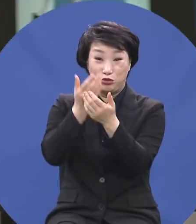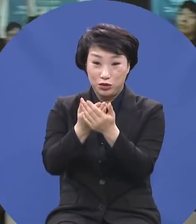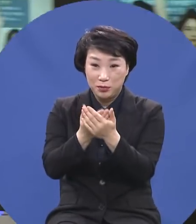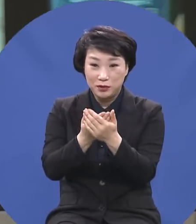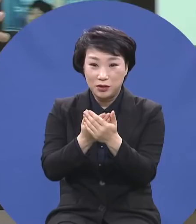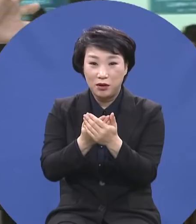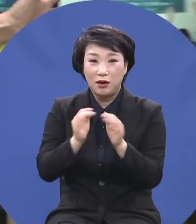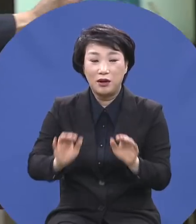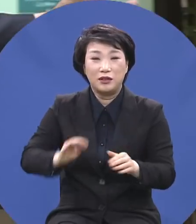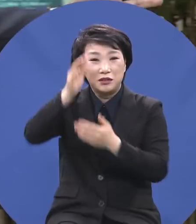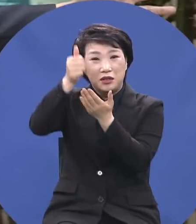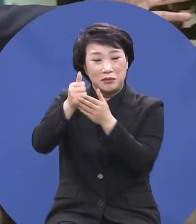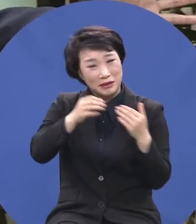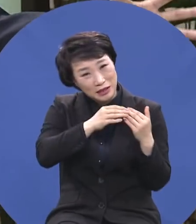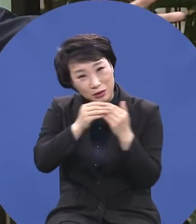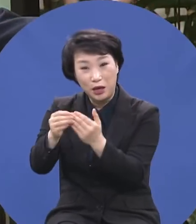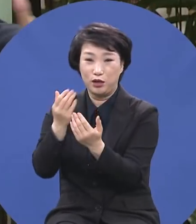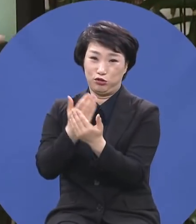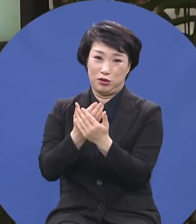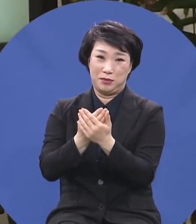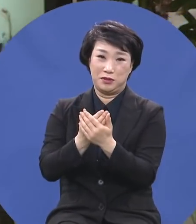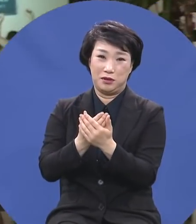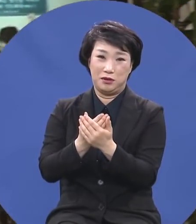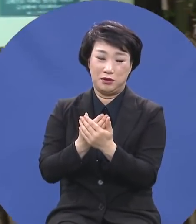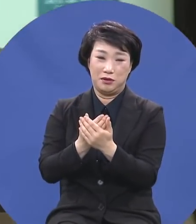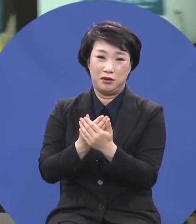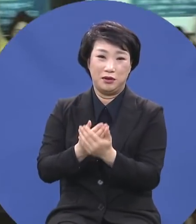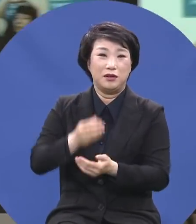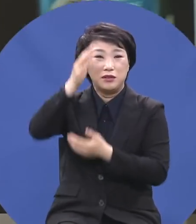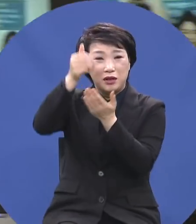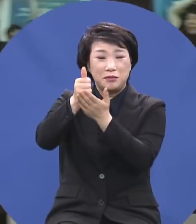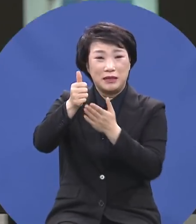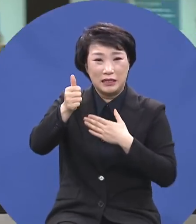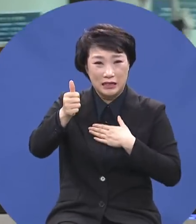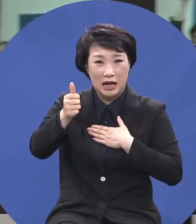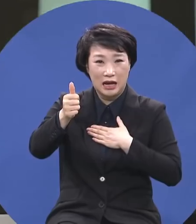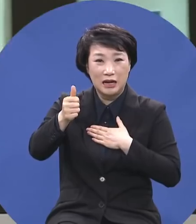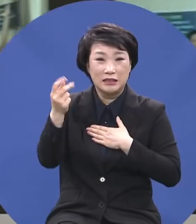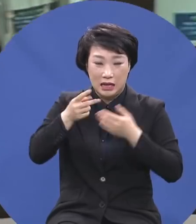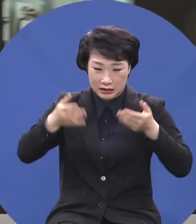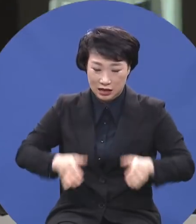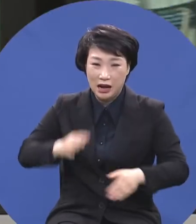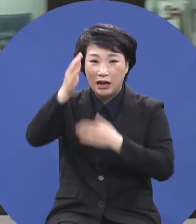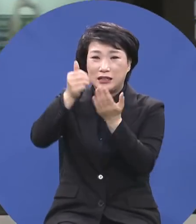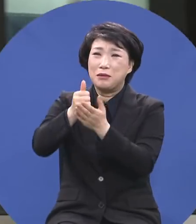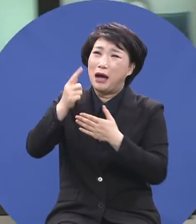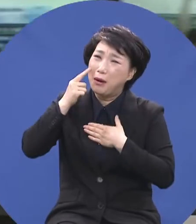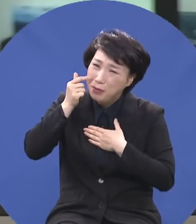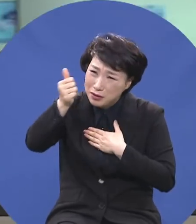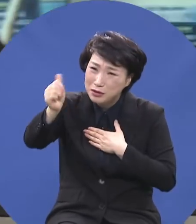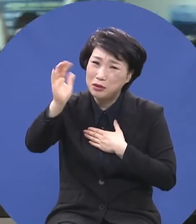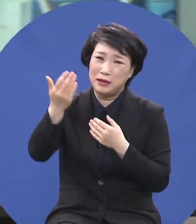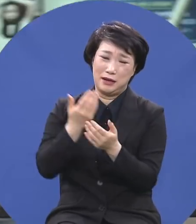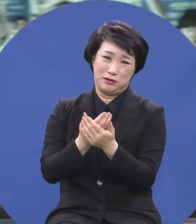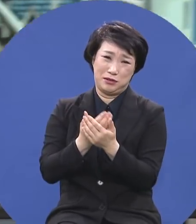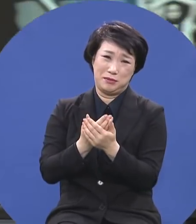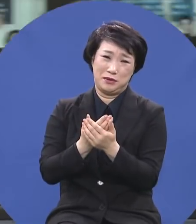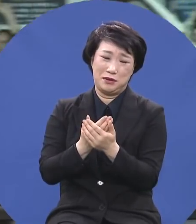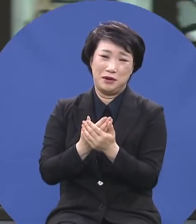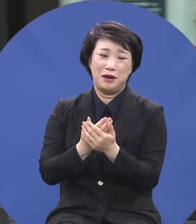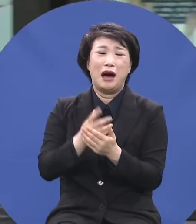하옵소서. 성령으로 인도받게 하옵소서. 성령이 나를 거듭나 하나님을 내 아버지가 되게